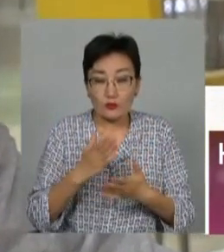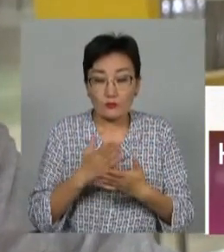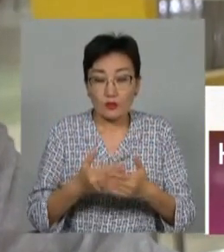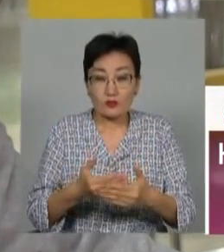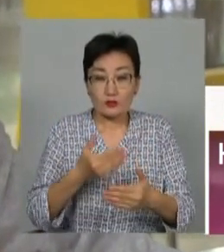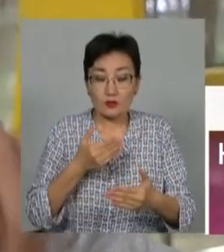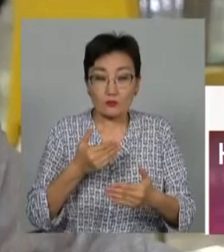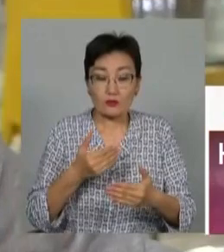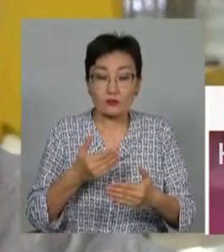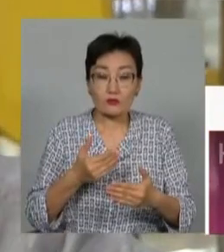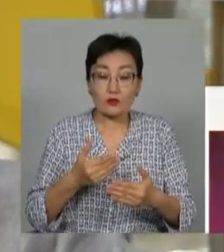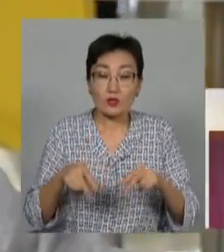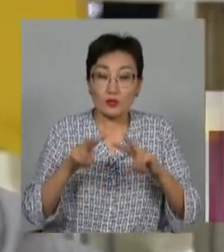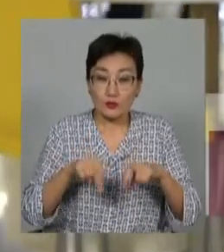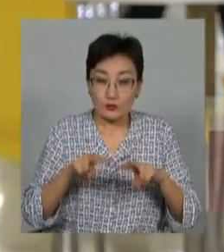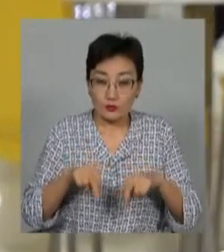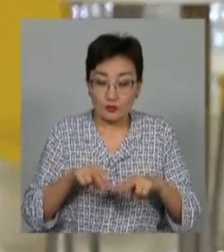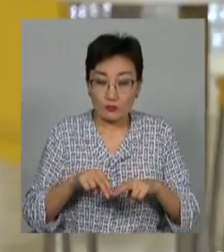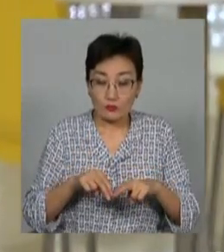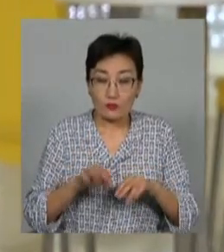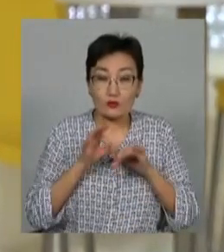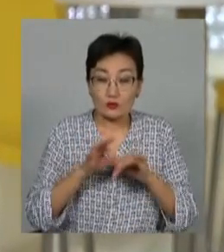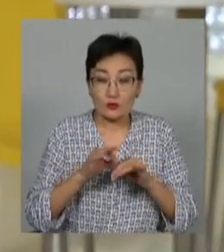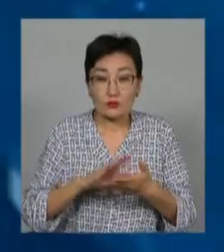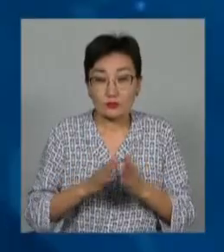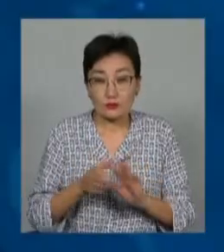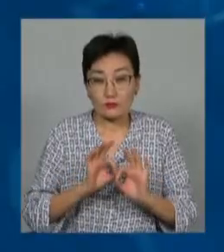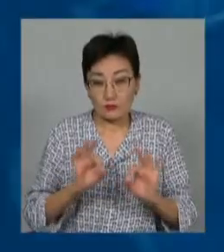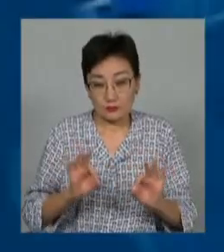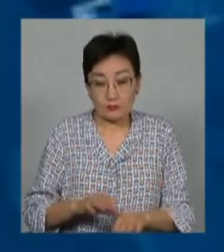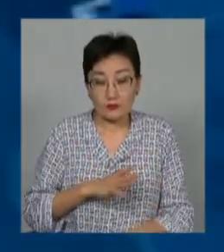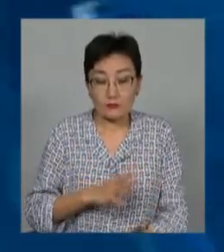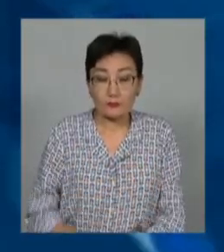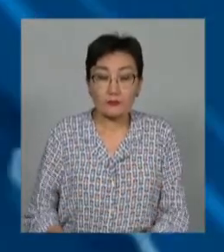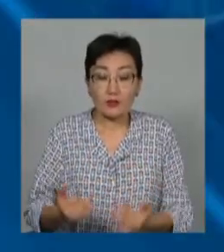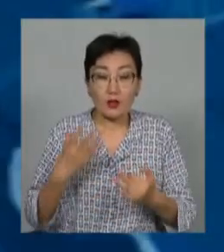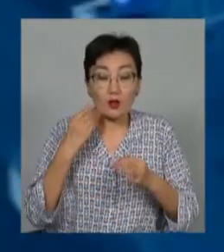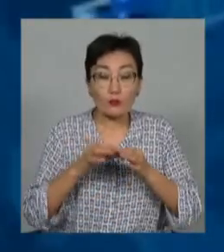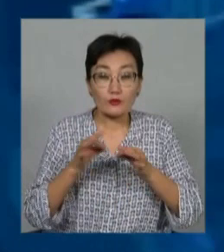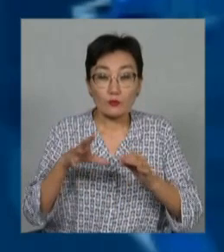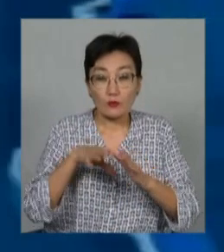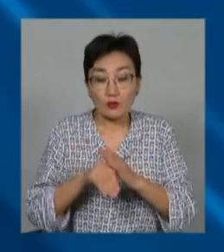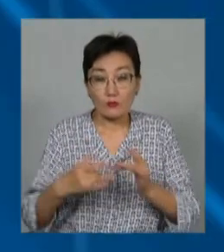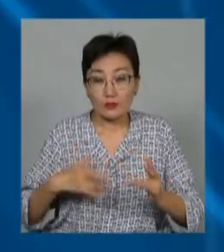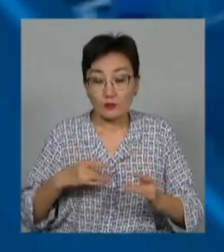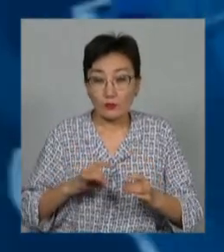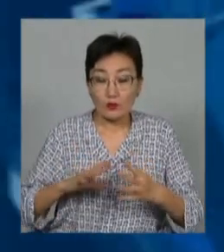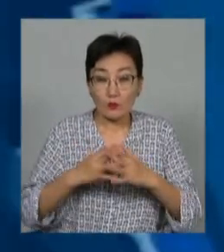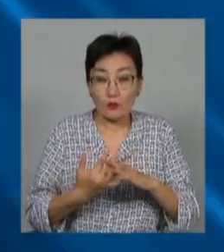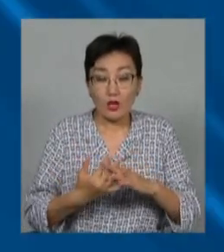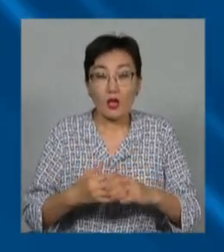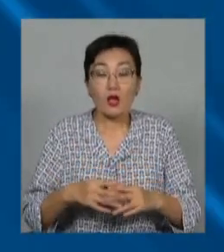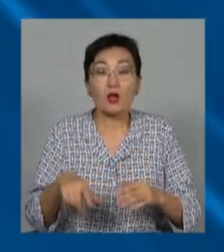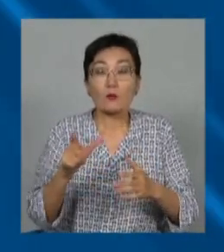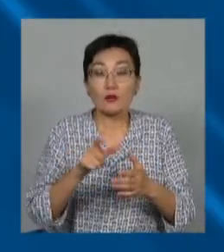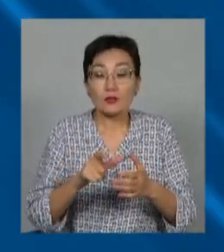заранее алдын ала жаңағы тексеріп талқылы болса өте керемет. Бүгін Алматы облысына қарасты Жамбыл ауылының төрінде